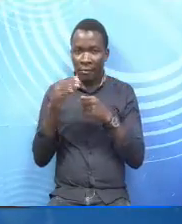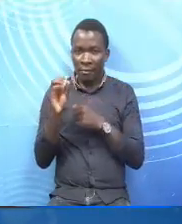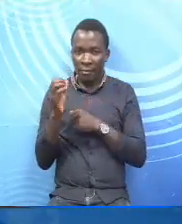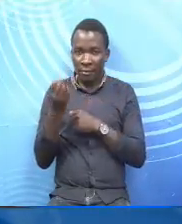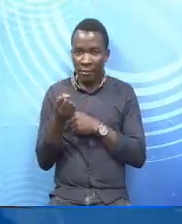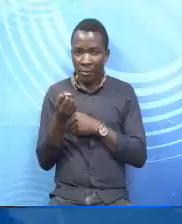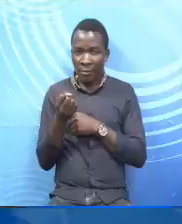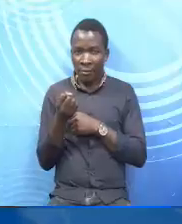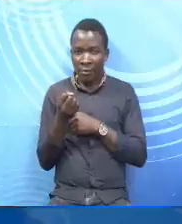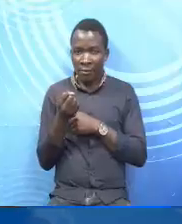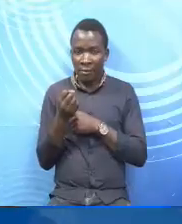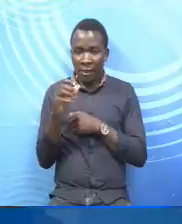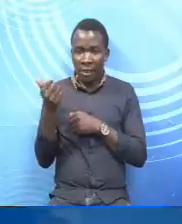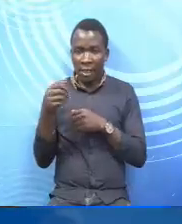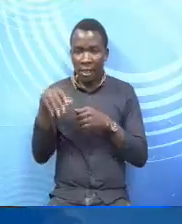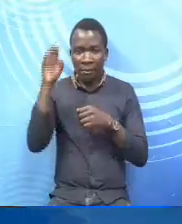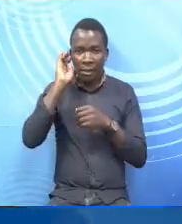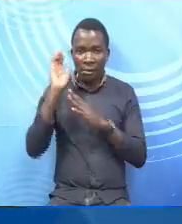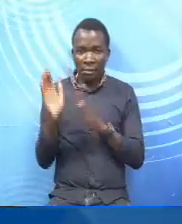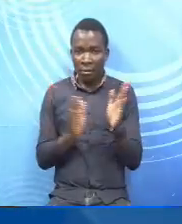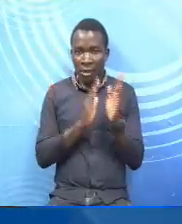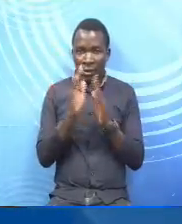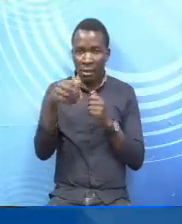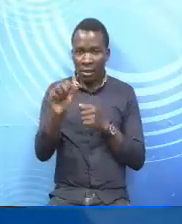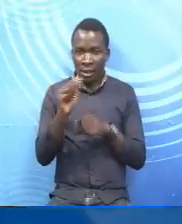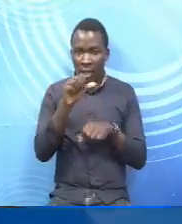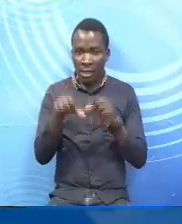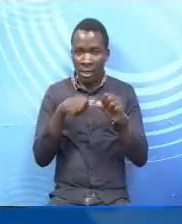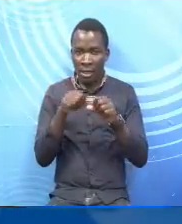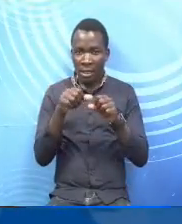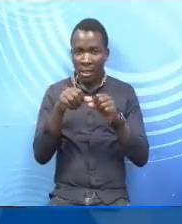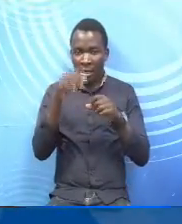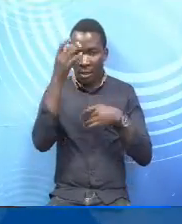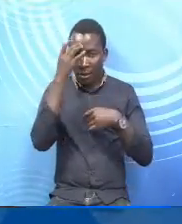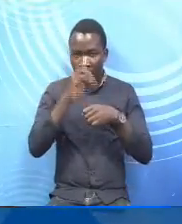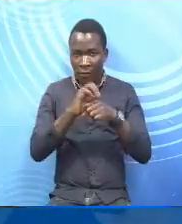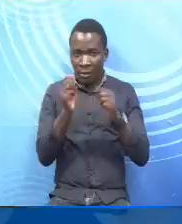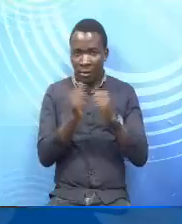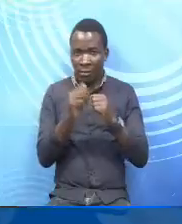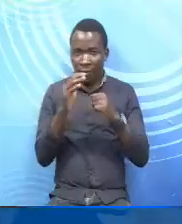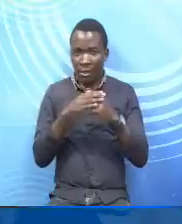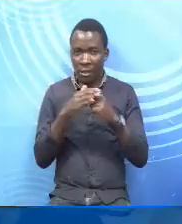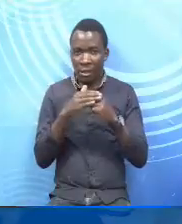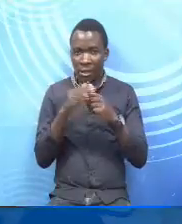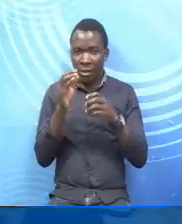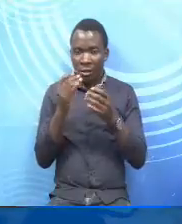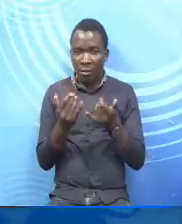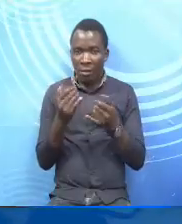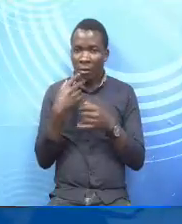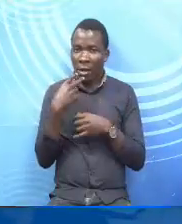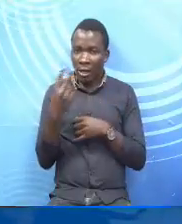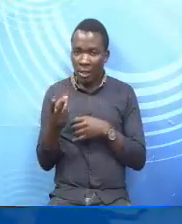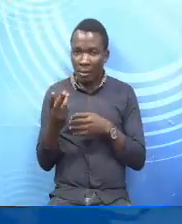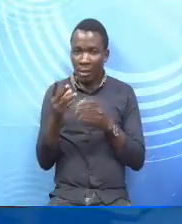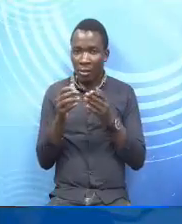495. Yandi makuru twabateguriye nayo yerekeye icyorezo cya COVID-19. Kuri uyu wa kabiri